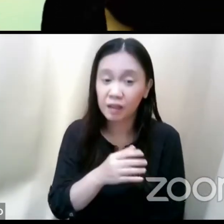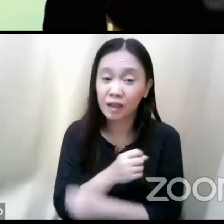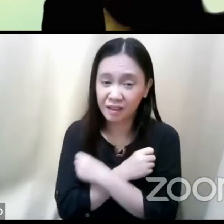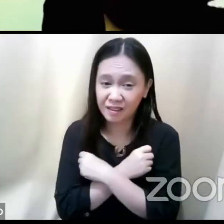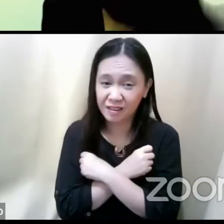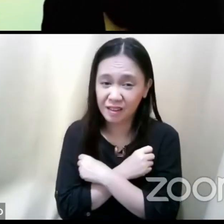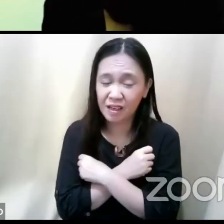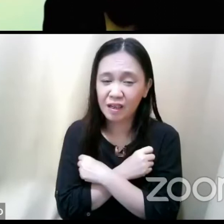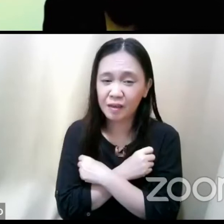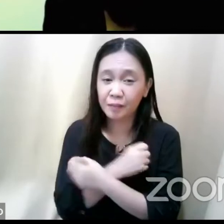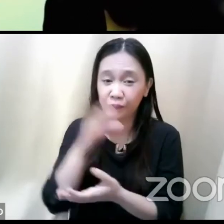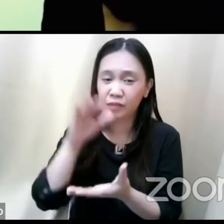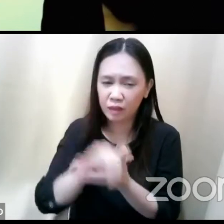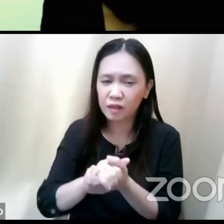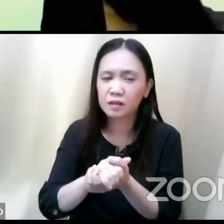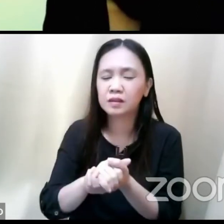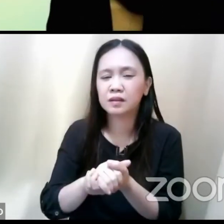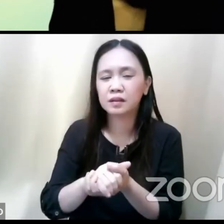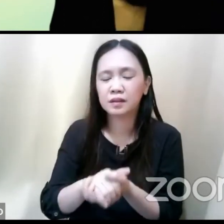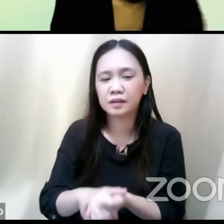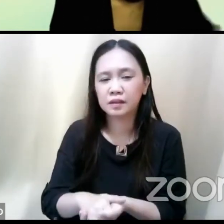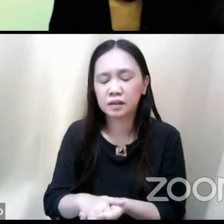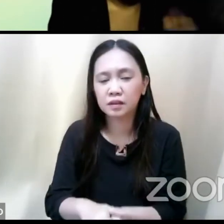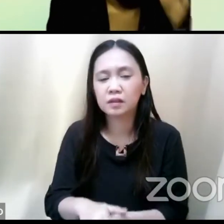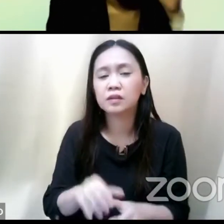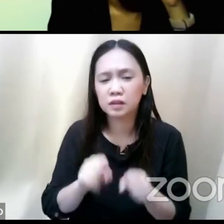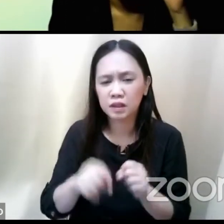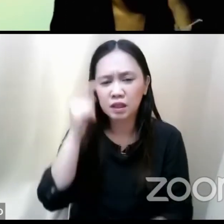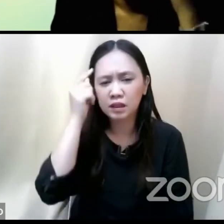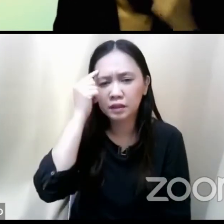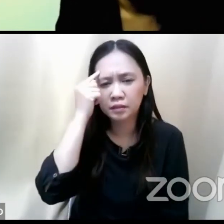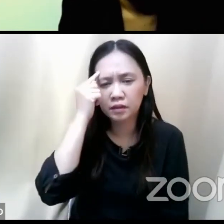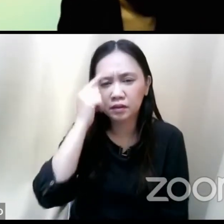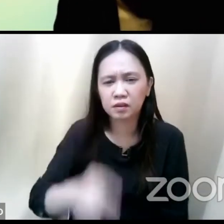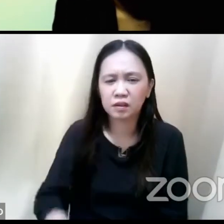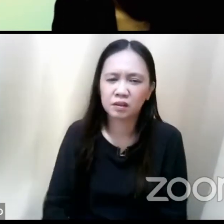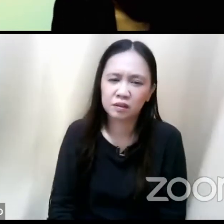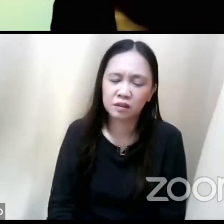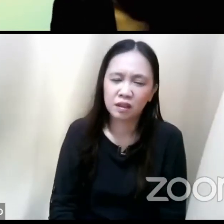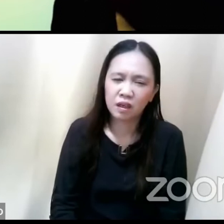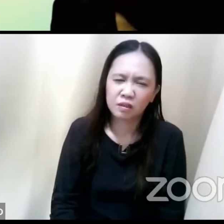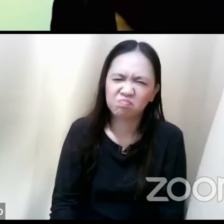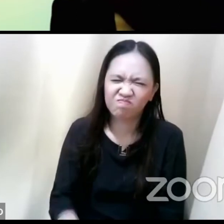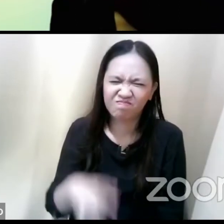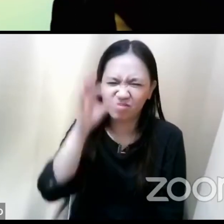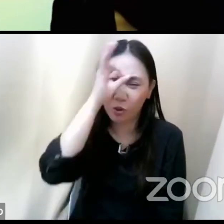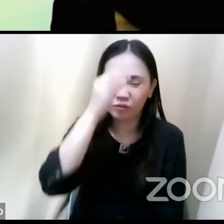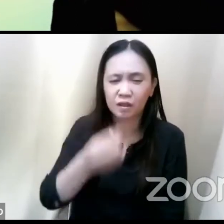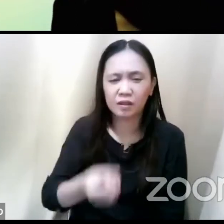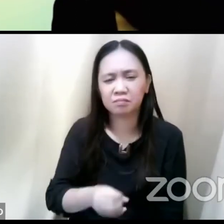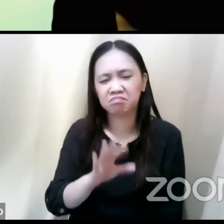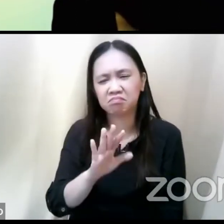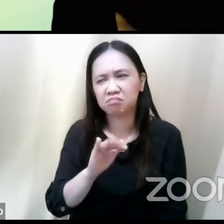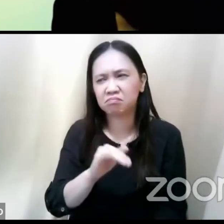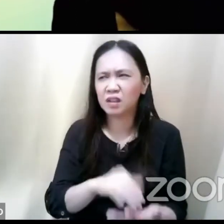Mrs., di ba? Sige, yun. So siguro naisip niya na wala, barya lang yun. 8,000,